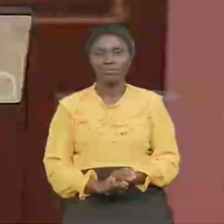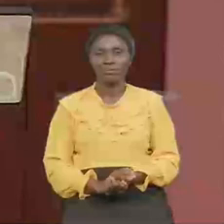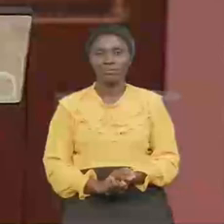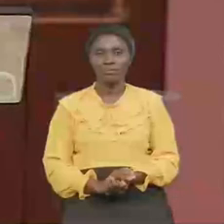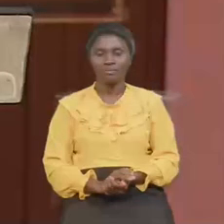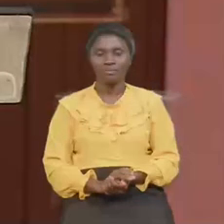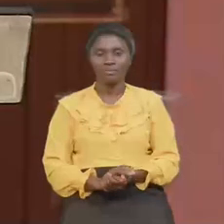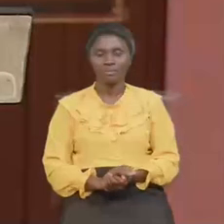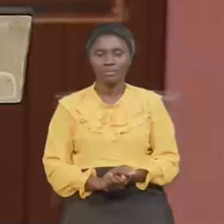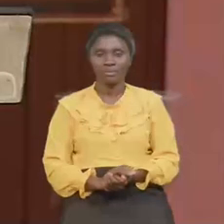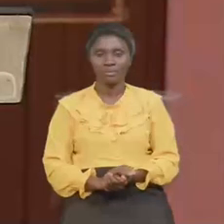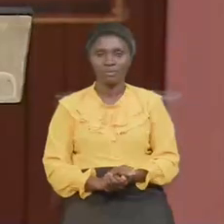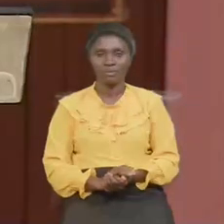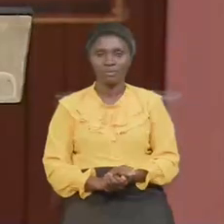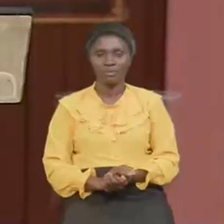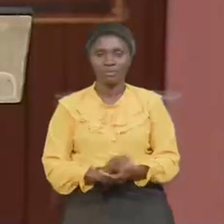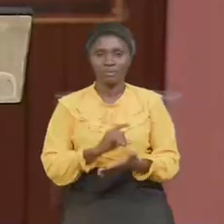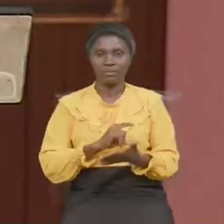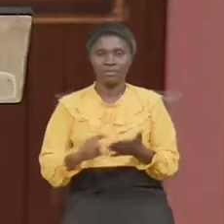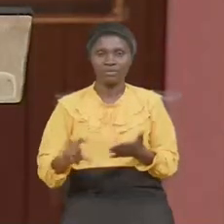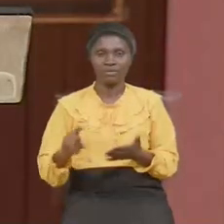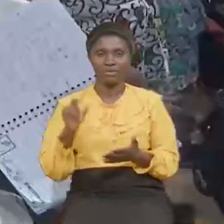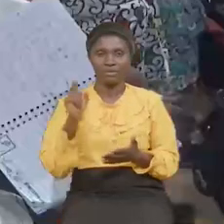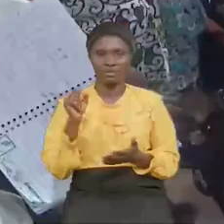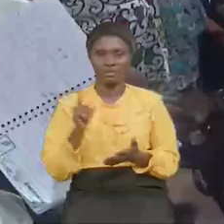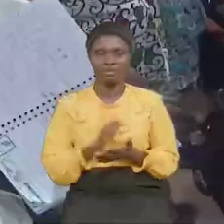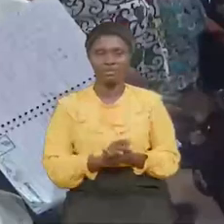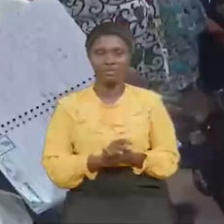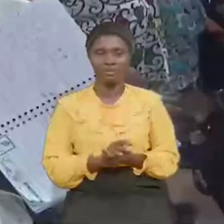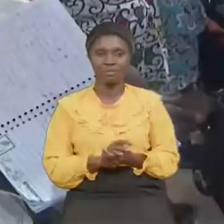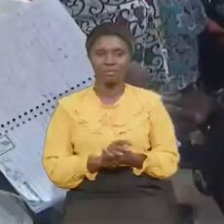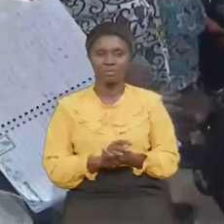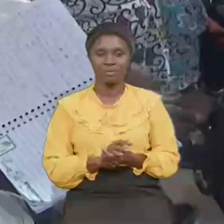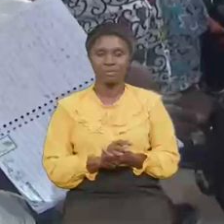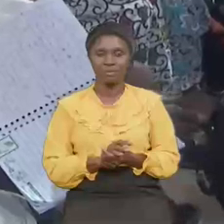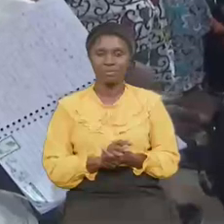verset 11. Colossiens 2, verset